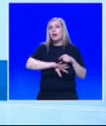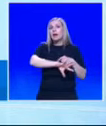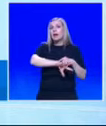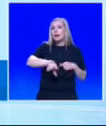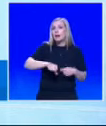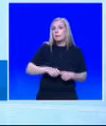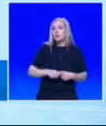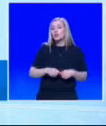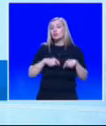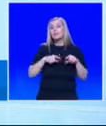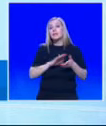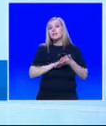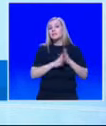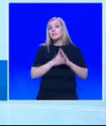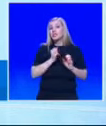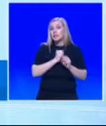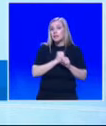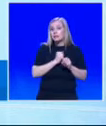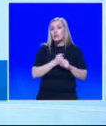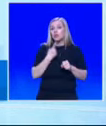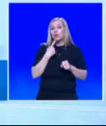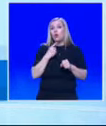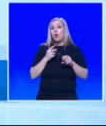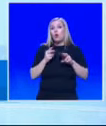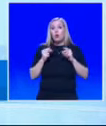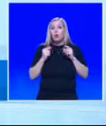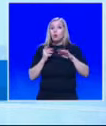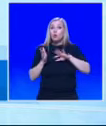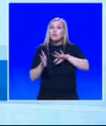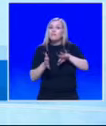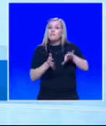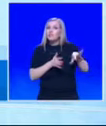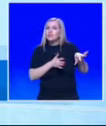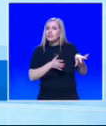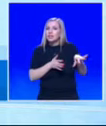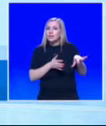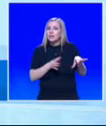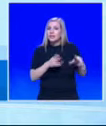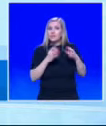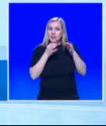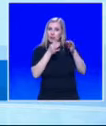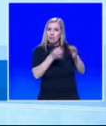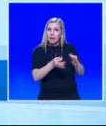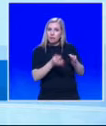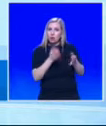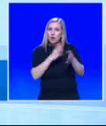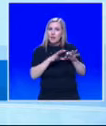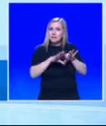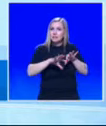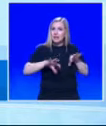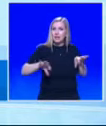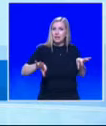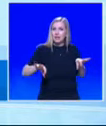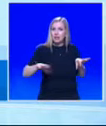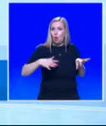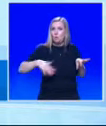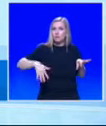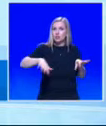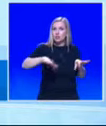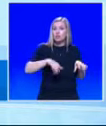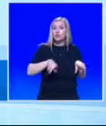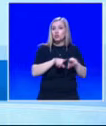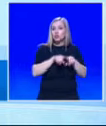това свърши работа на едно голямо отвличане на вниманието, раздели обществото и сега го разделят и пак има мътна